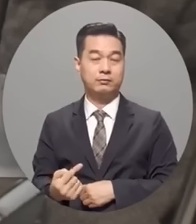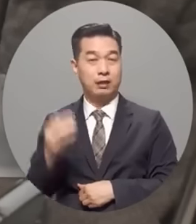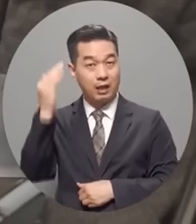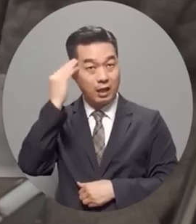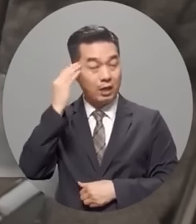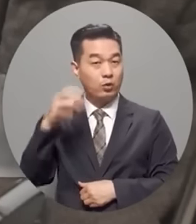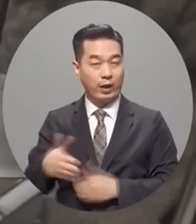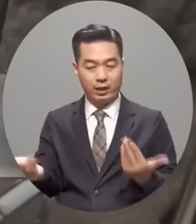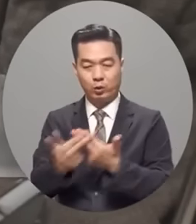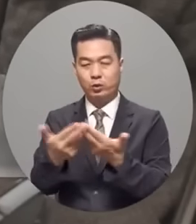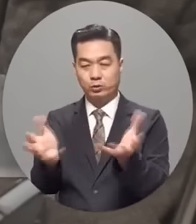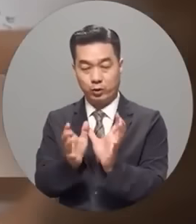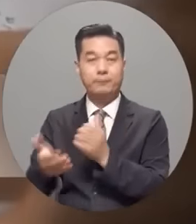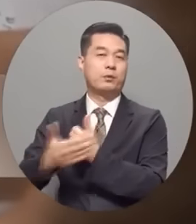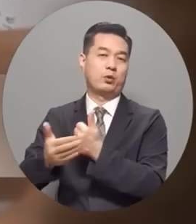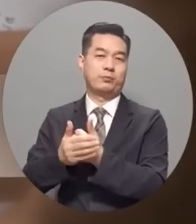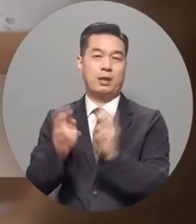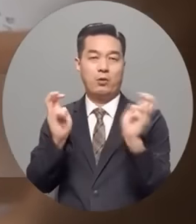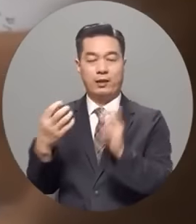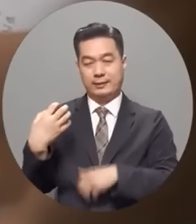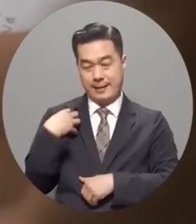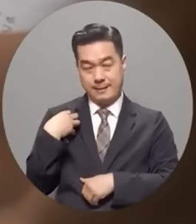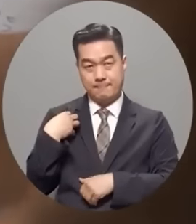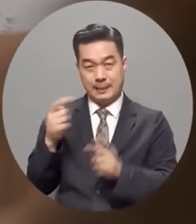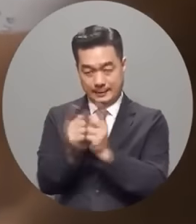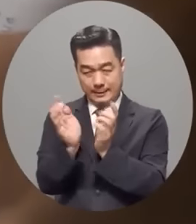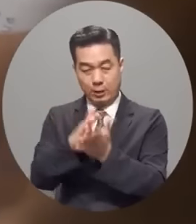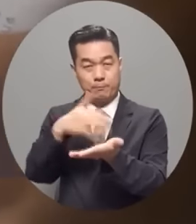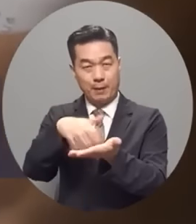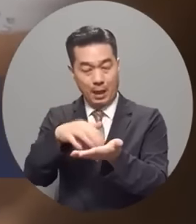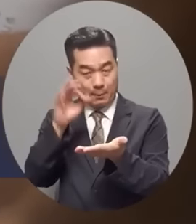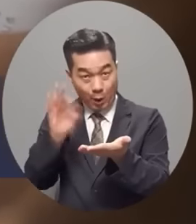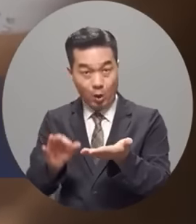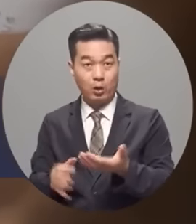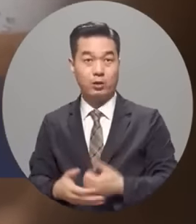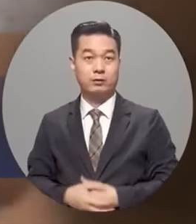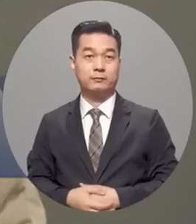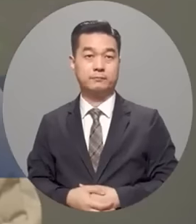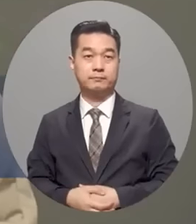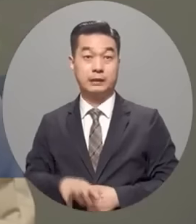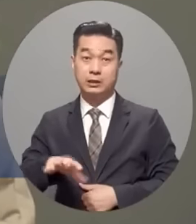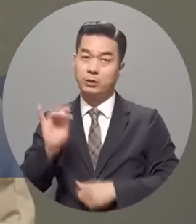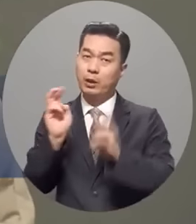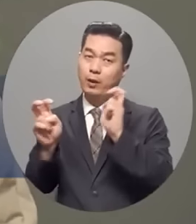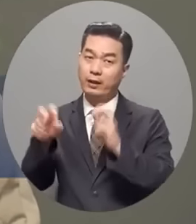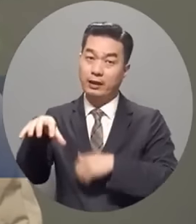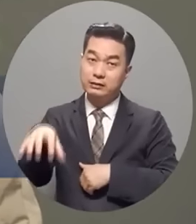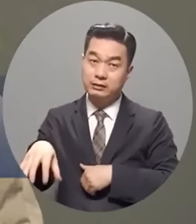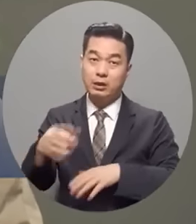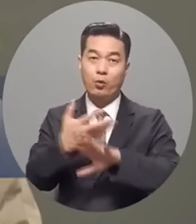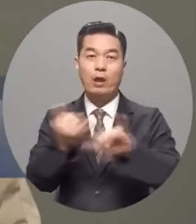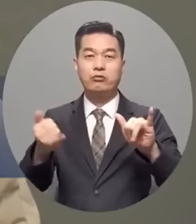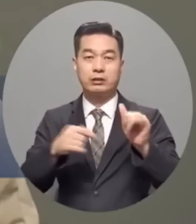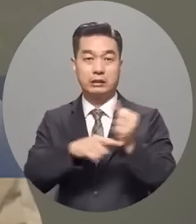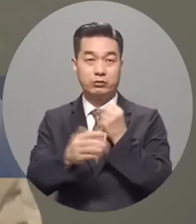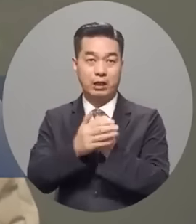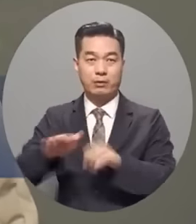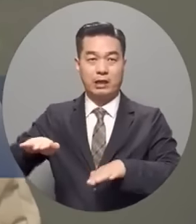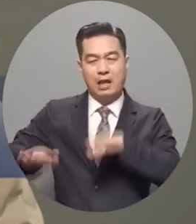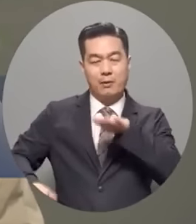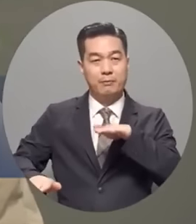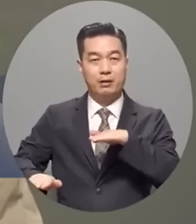노동조합에 도움을 받아 회사 책임을 직접 따졌습니다 D LC lcu EM cm